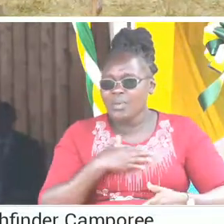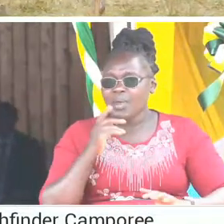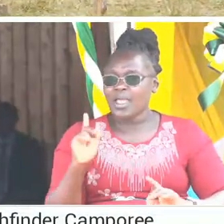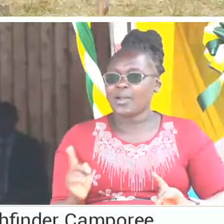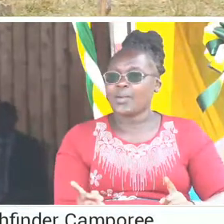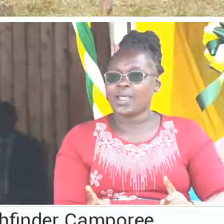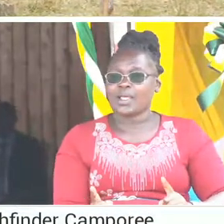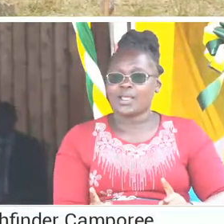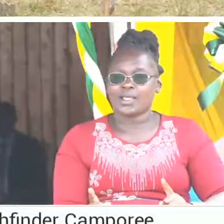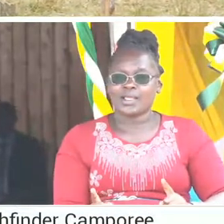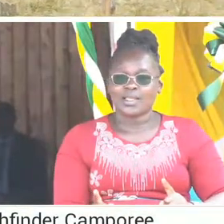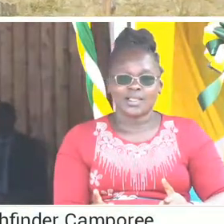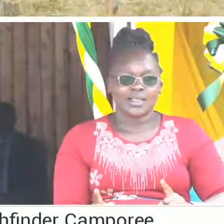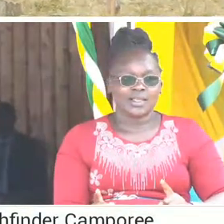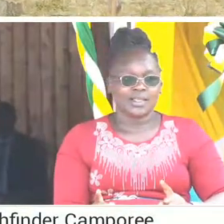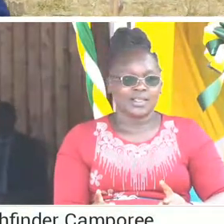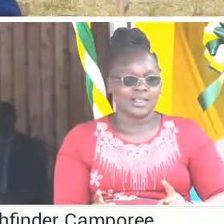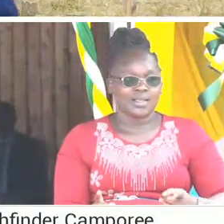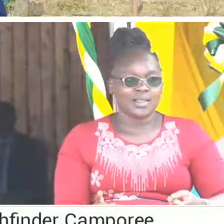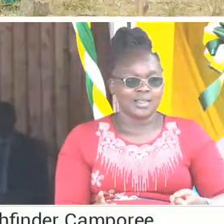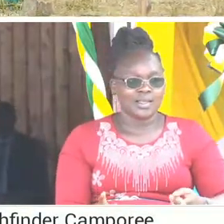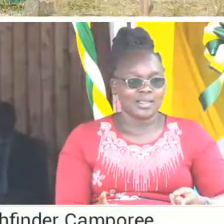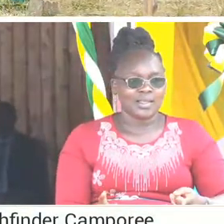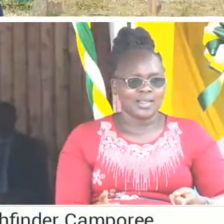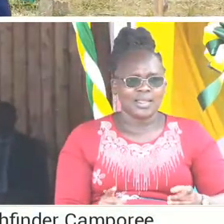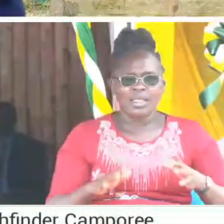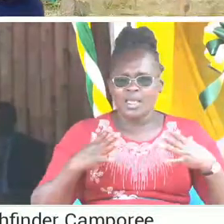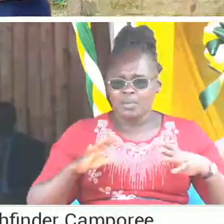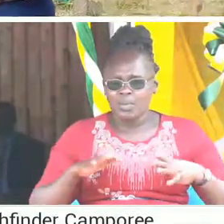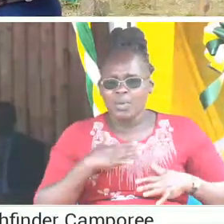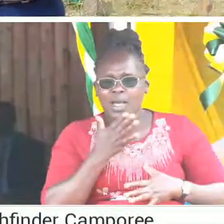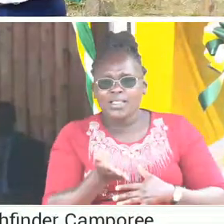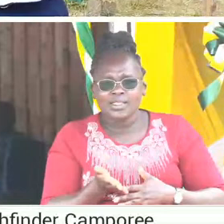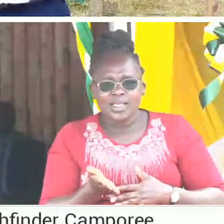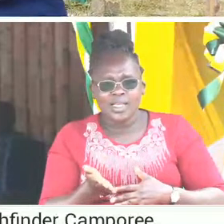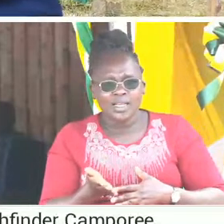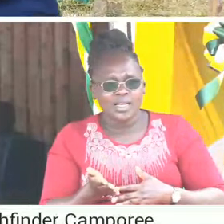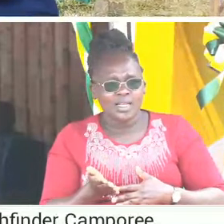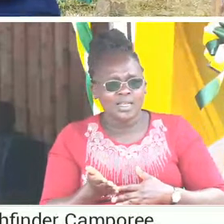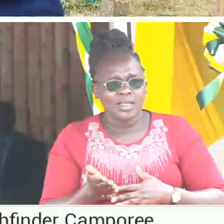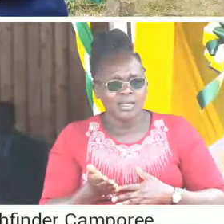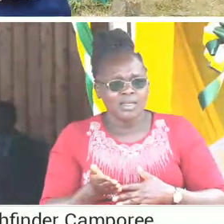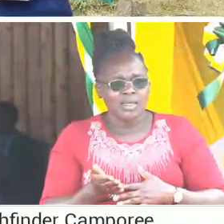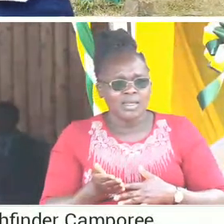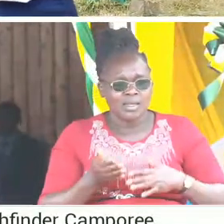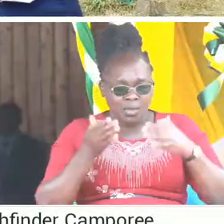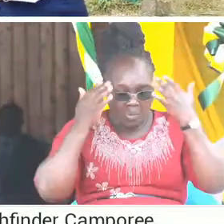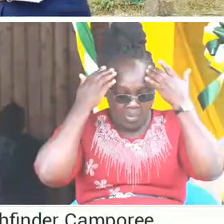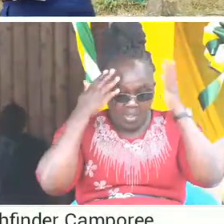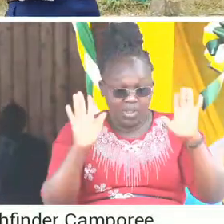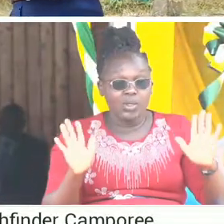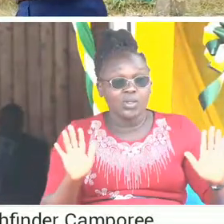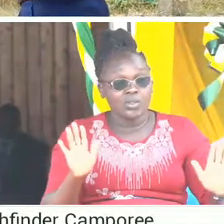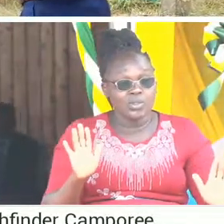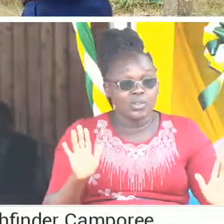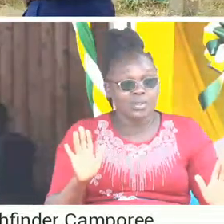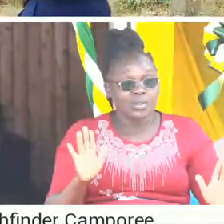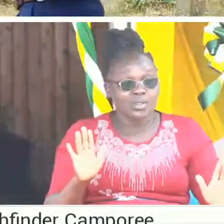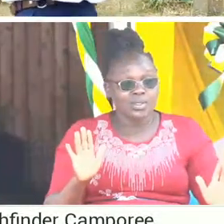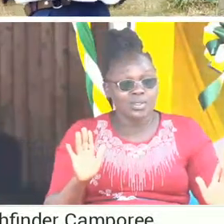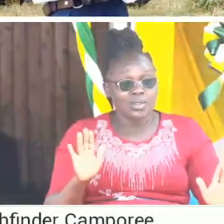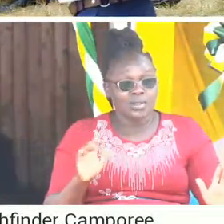wangu? Watu wakasema, sisi hatujui. Akasema, mimi namtafuta mtoto. Mtu mmoja akasema, ngoja